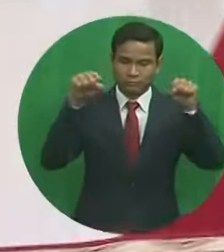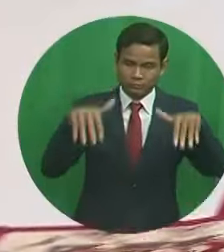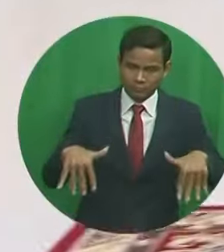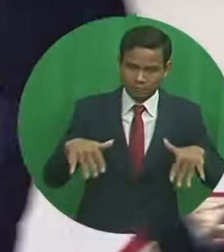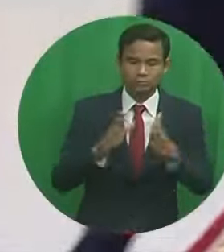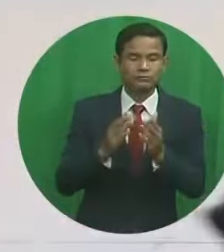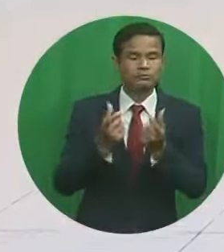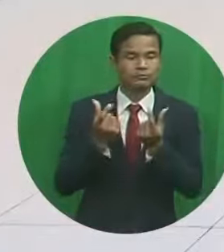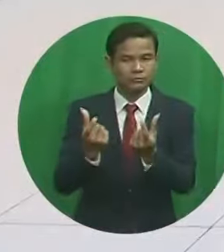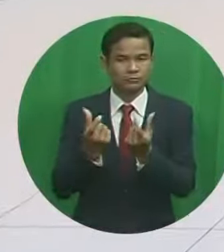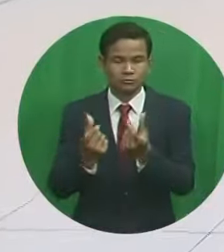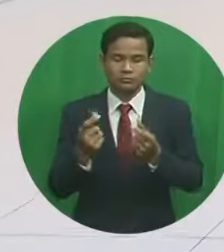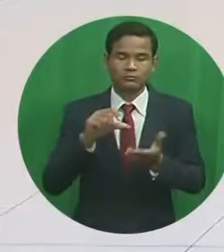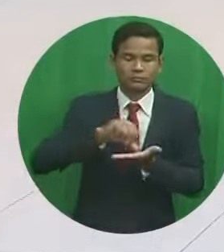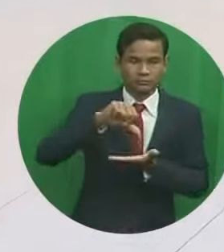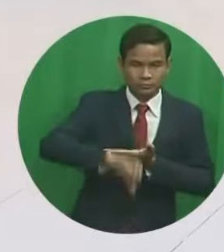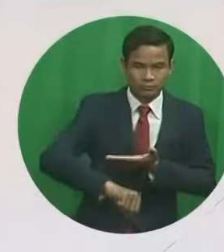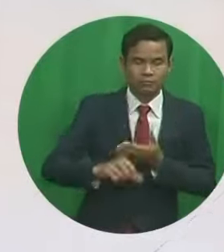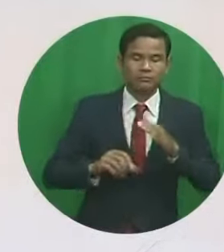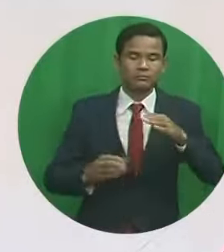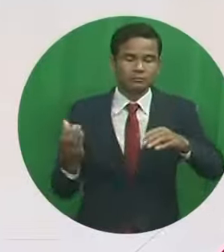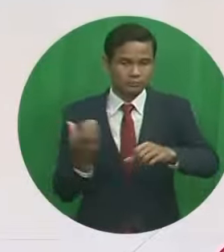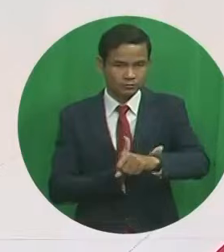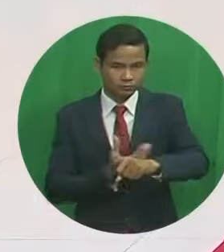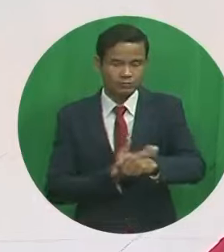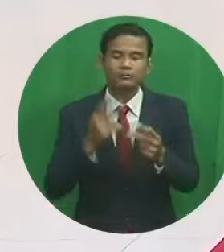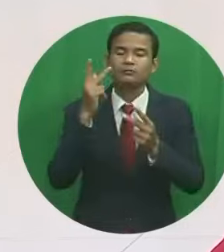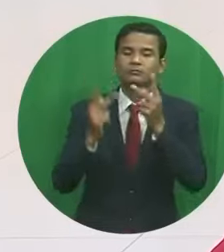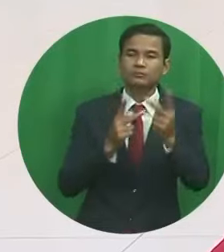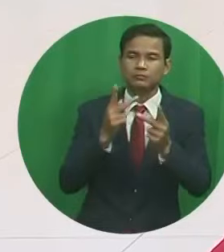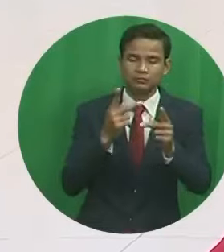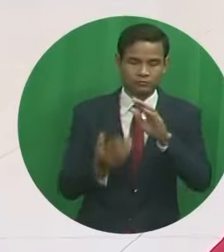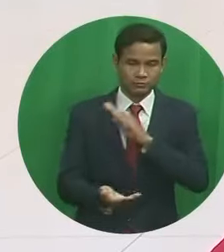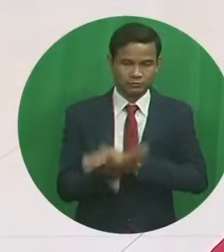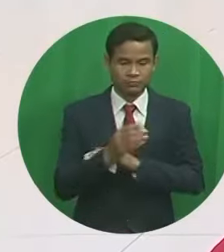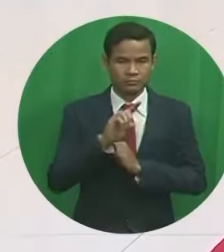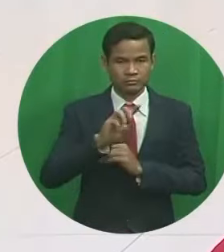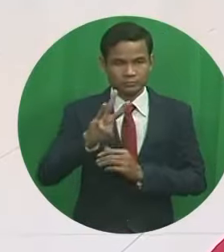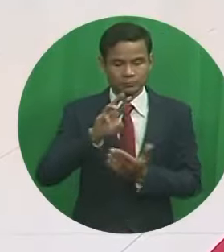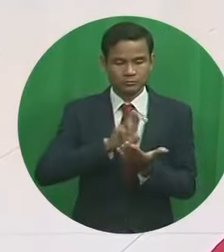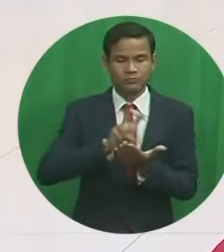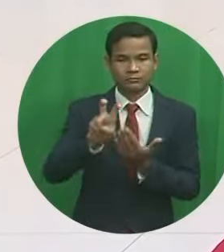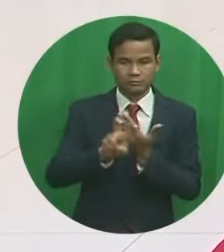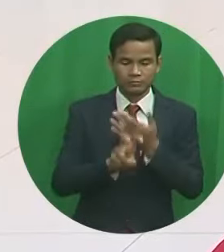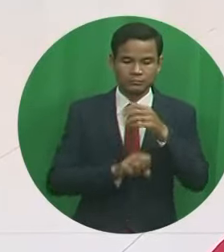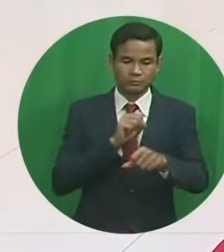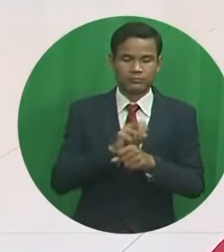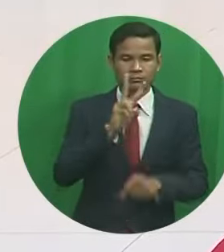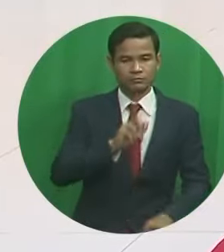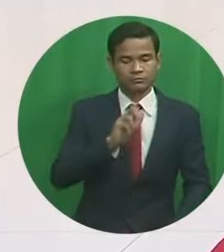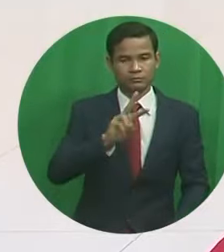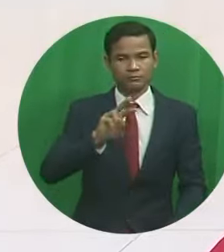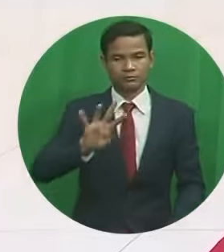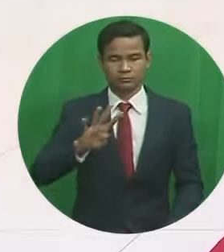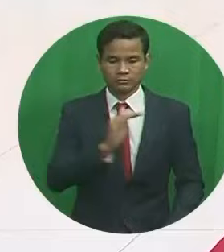កជញ្ជូនកសិកម្មធម្មពលនិងទេសចរនៅព្រឹកថ្ងៃទី13ខែឧសភាឆ្នាំ2024